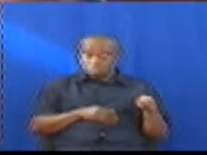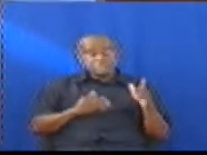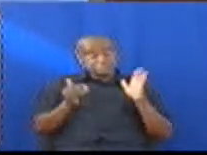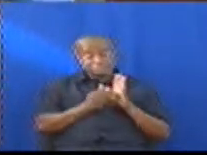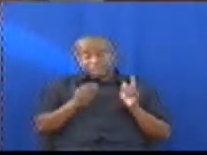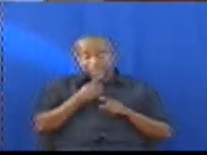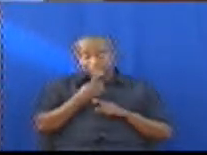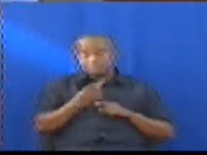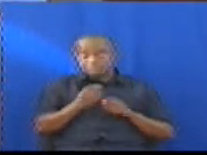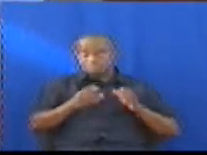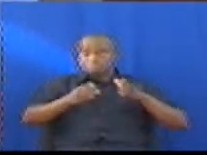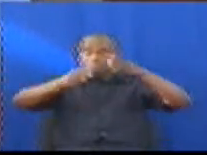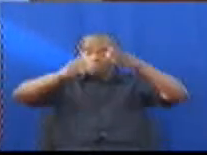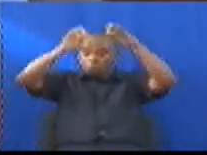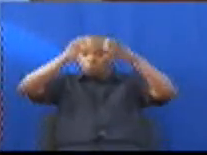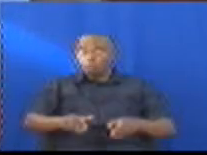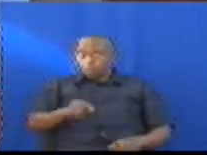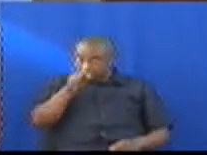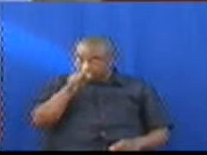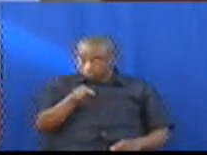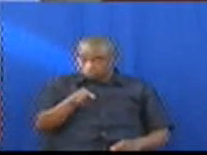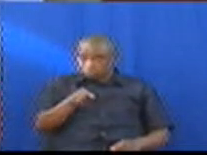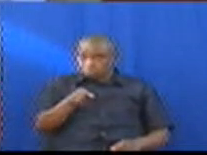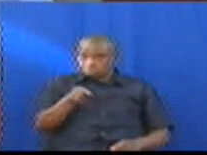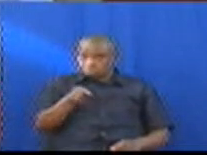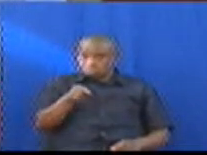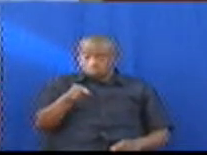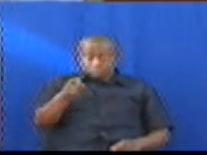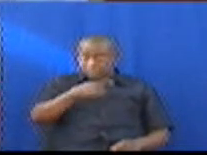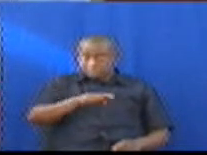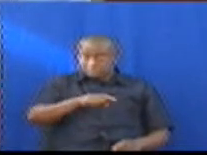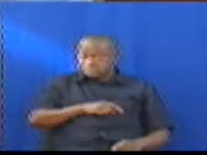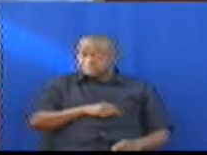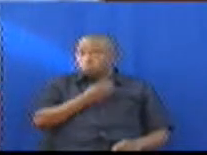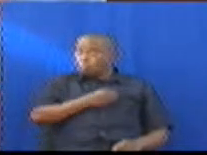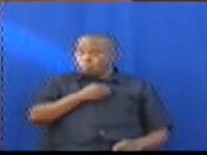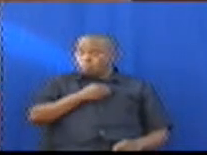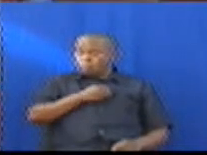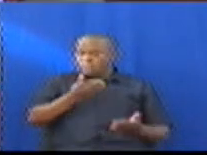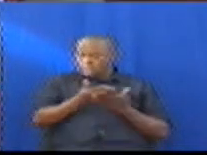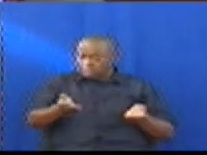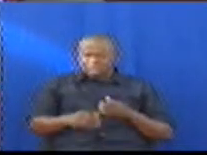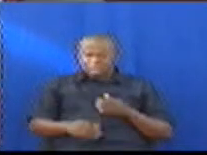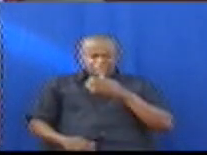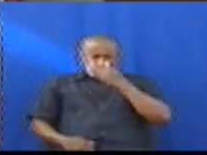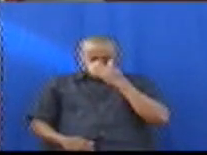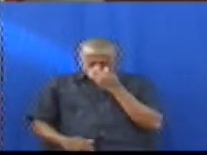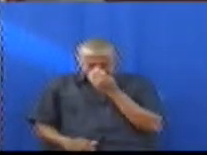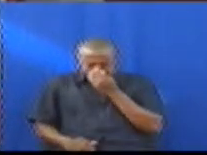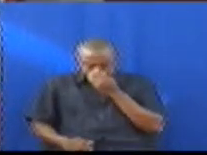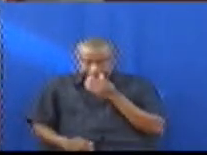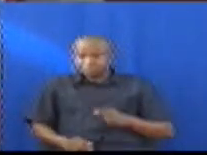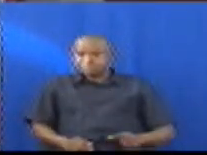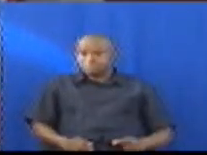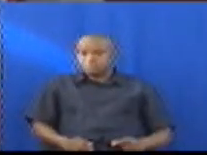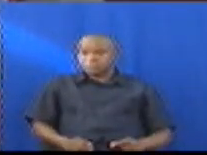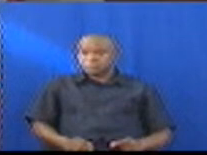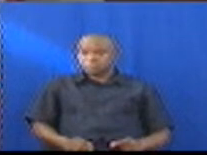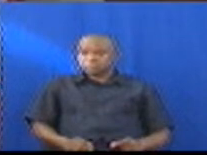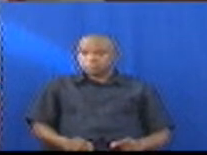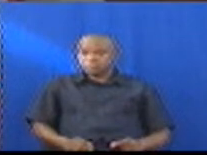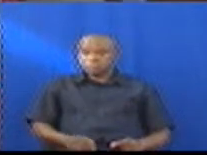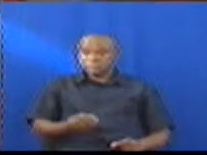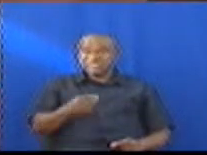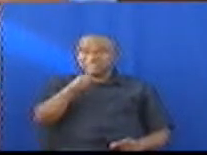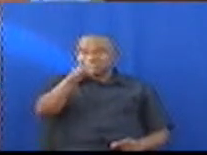huu ambao sisi wabunge hatuonei wivu kwamba idara zake zinakwenda